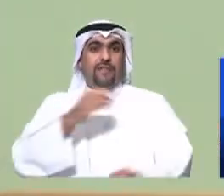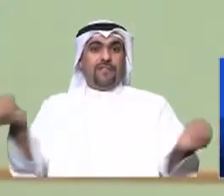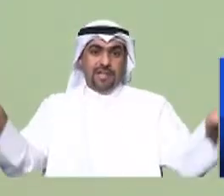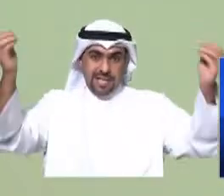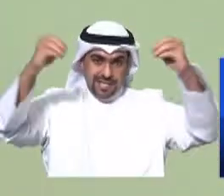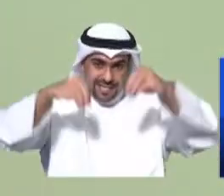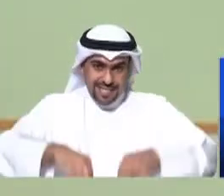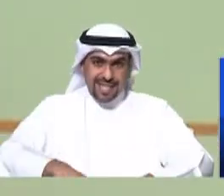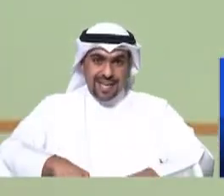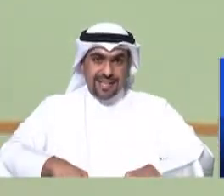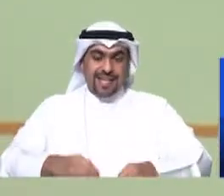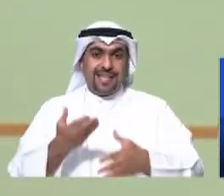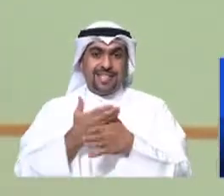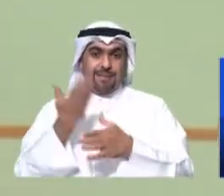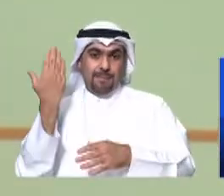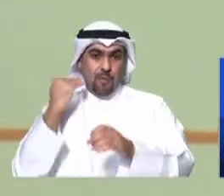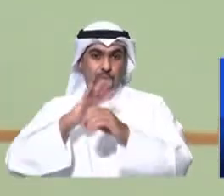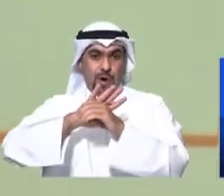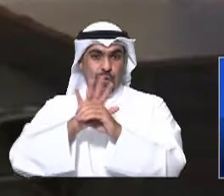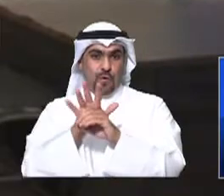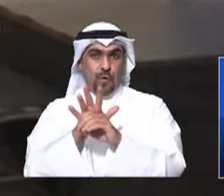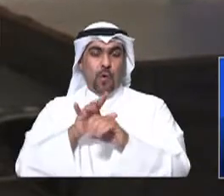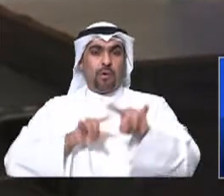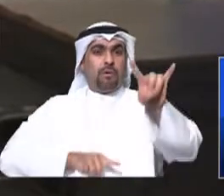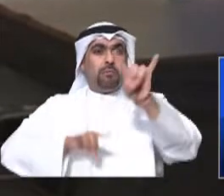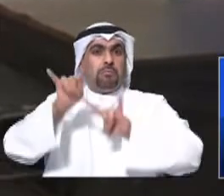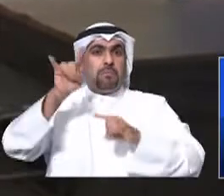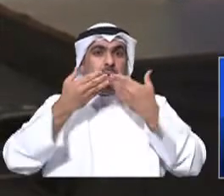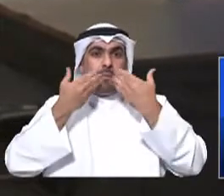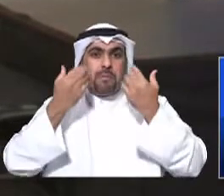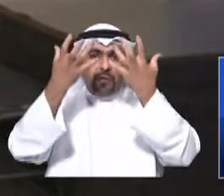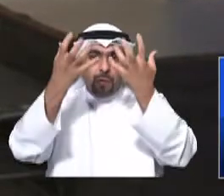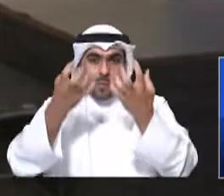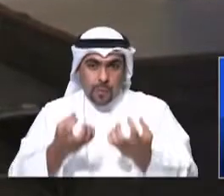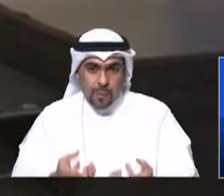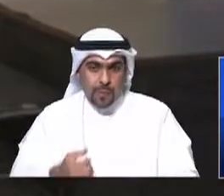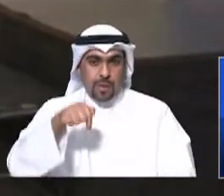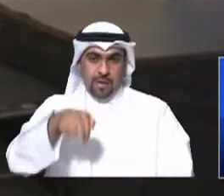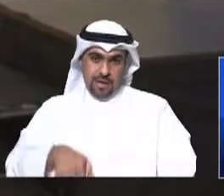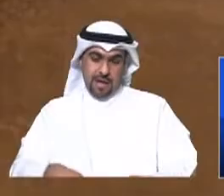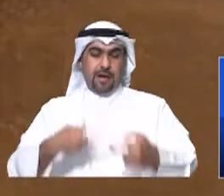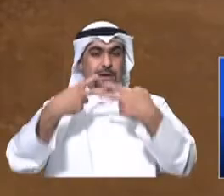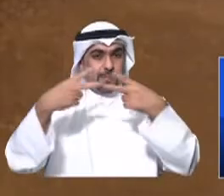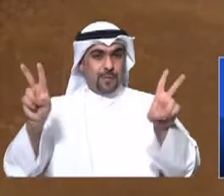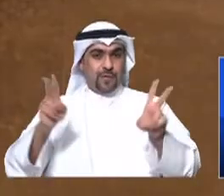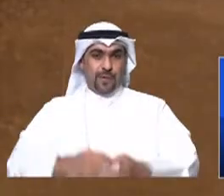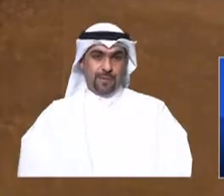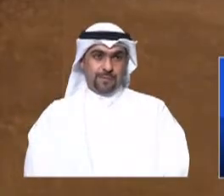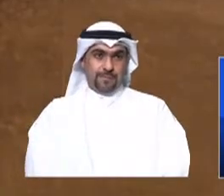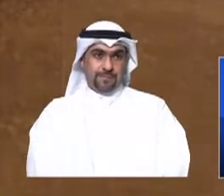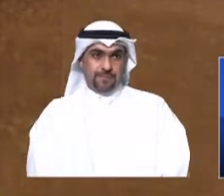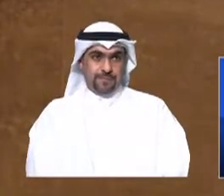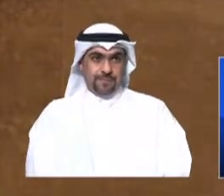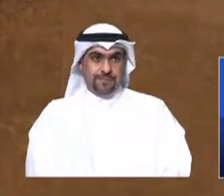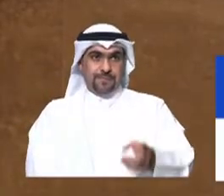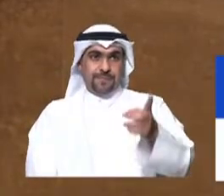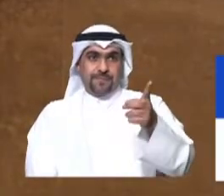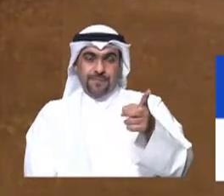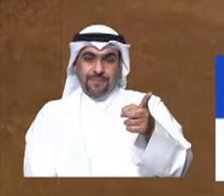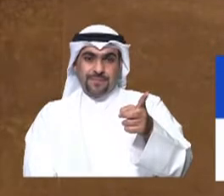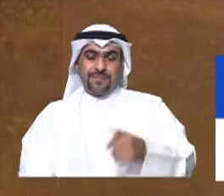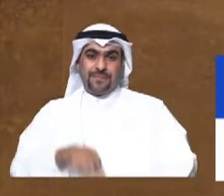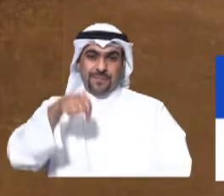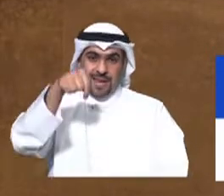بعد الانفراج الأخير، كما سيسهل مكتب المغرب العديد من الأمور على مواطني البلدين. مو تدشين خط جديد، هو